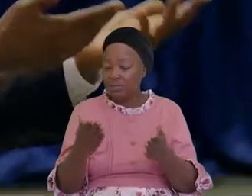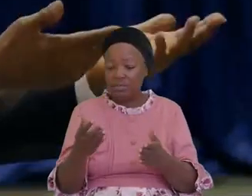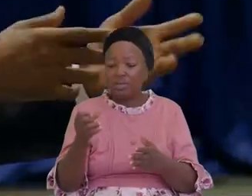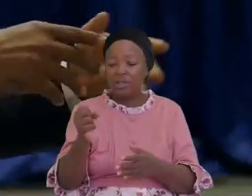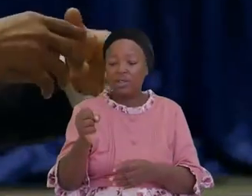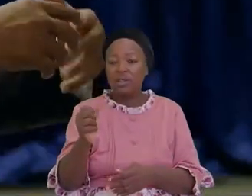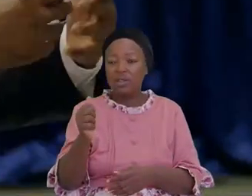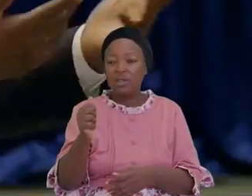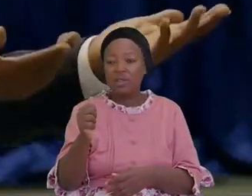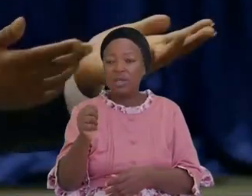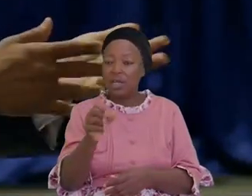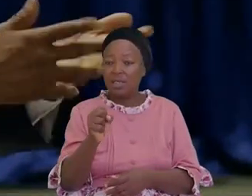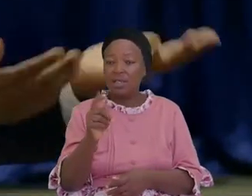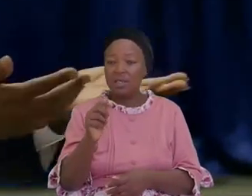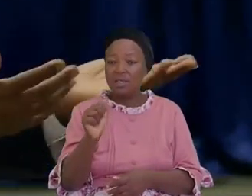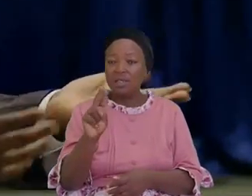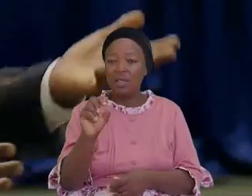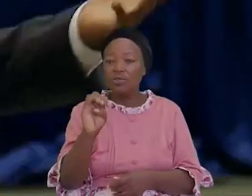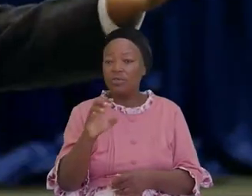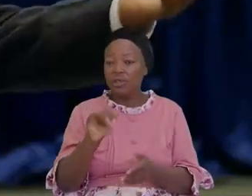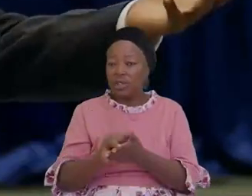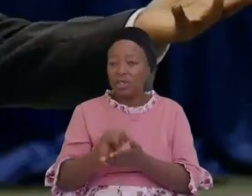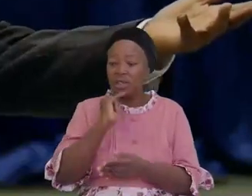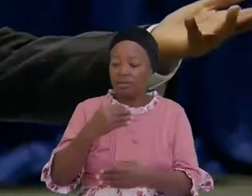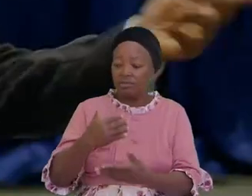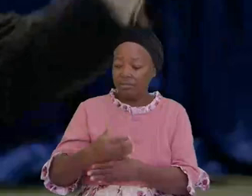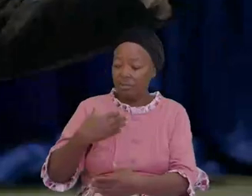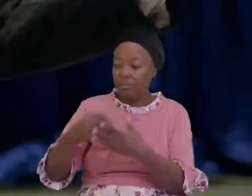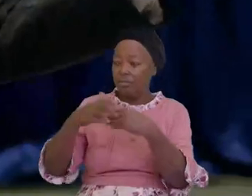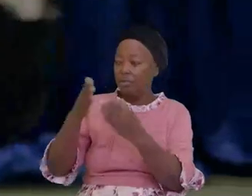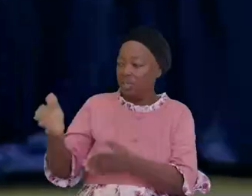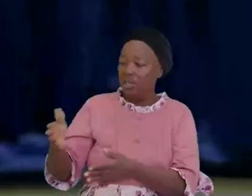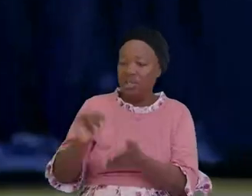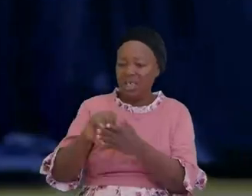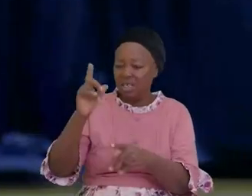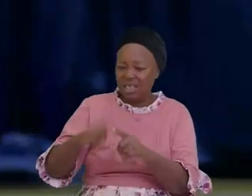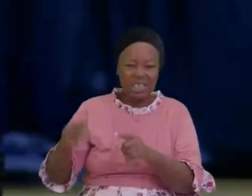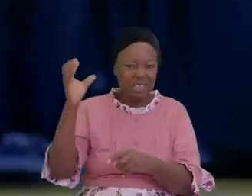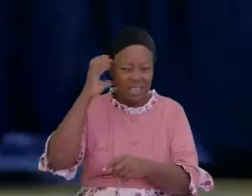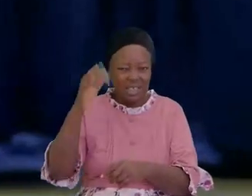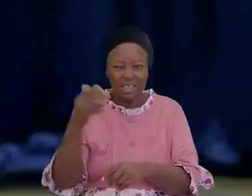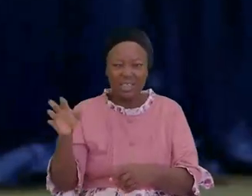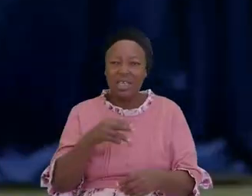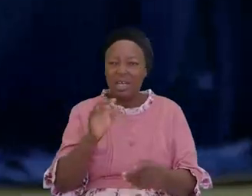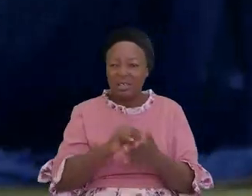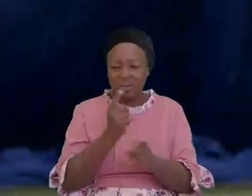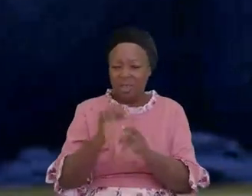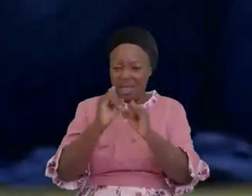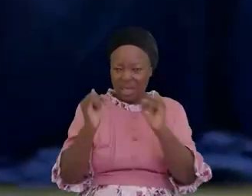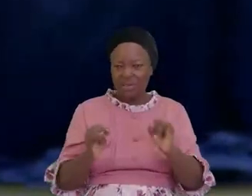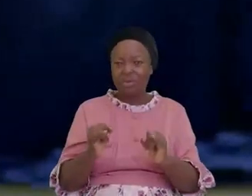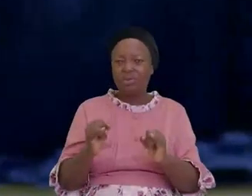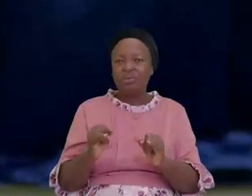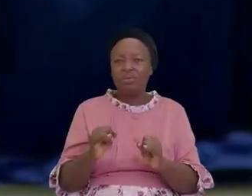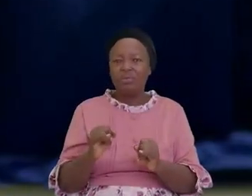Pas des saints en statue érigée qui ne peut pas bouger, qui ne peut pas marcher, qui ne peuvent rien faire,